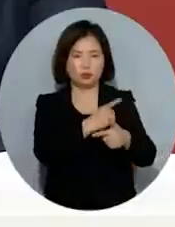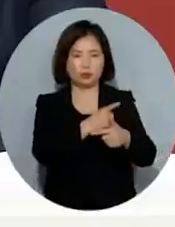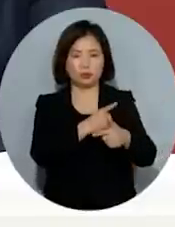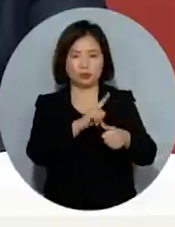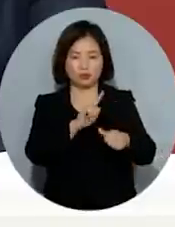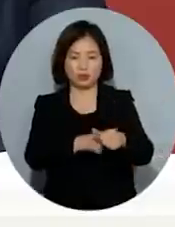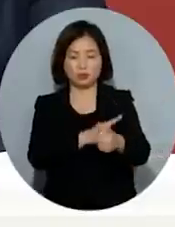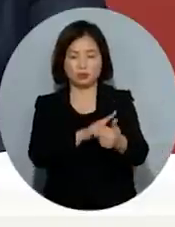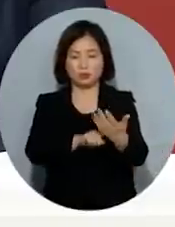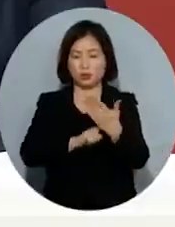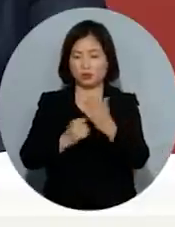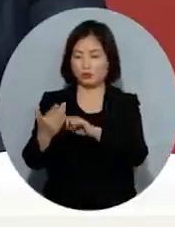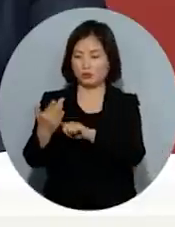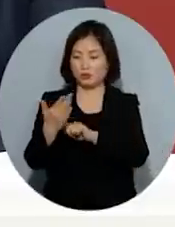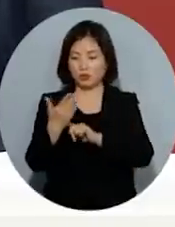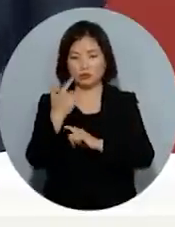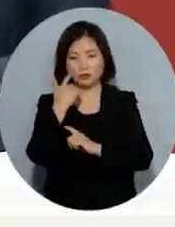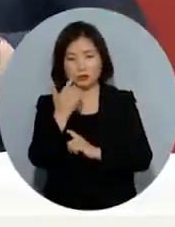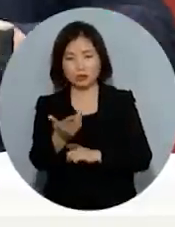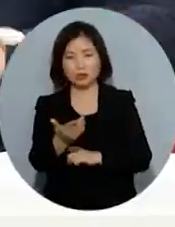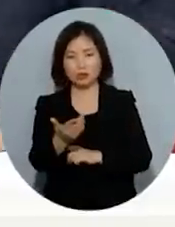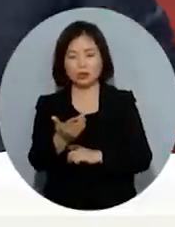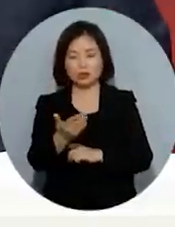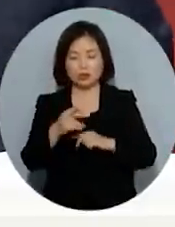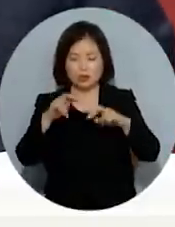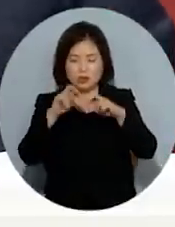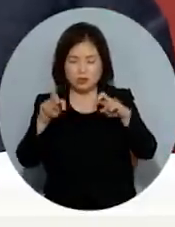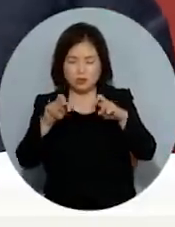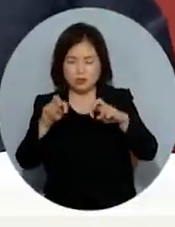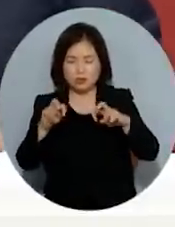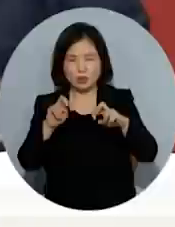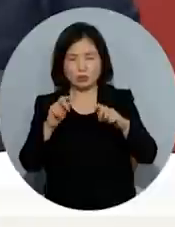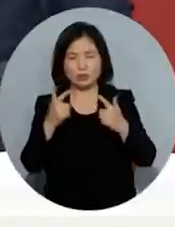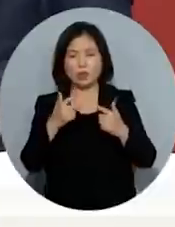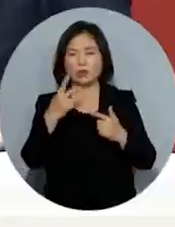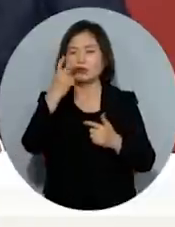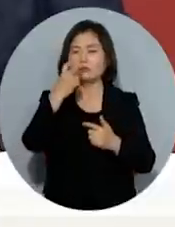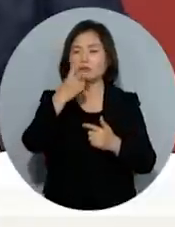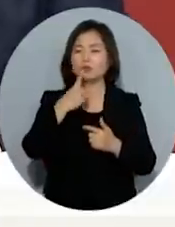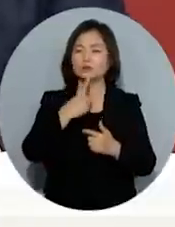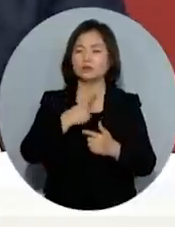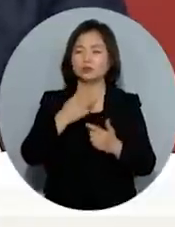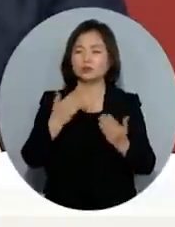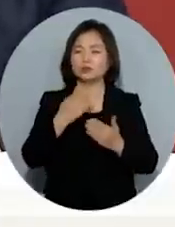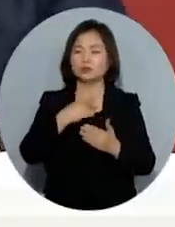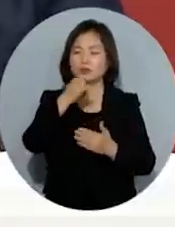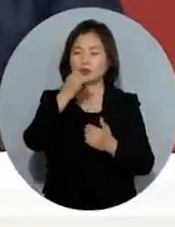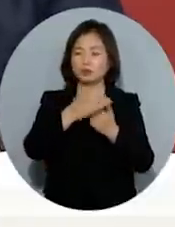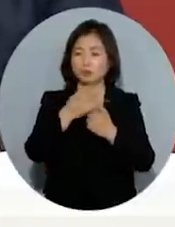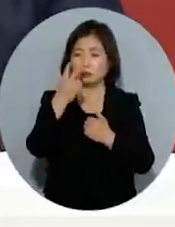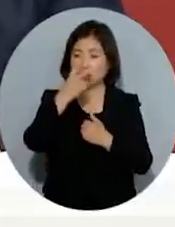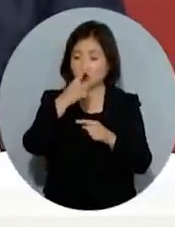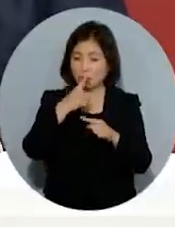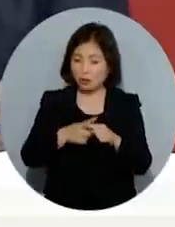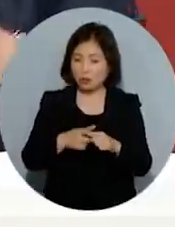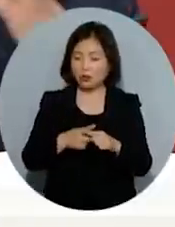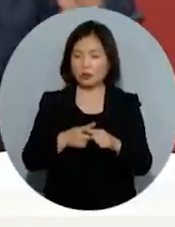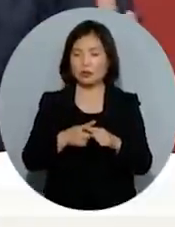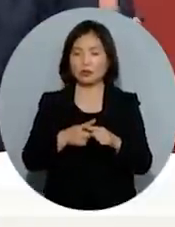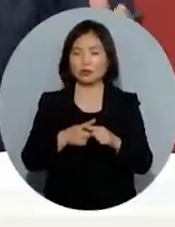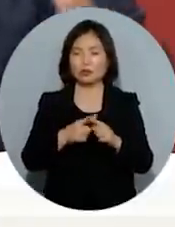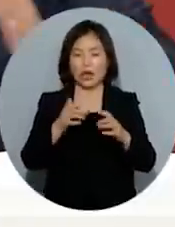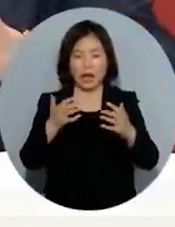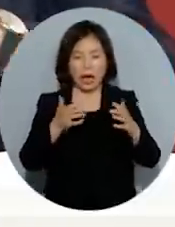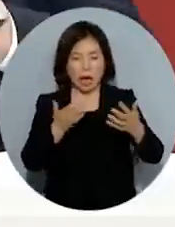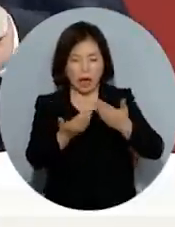저절로 드러난 혐의였습니까? 이 잡듯이 잡은 검사를 해보셨으니까 수사를 하다 보면은 뭐